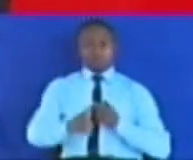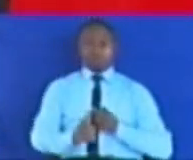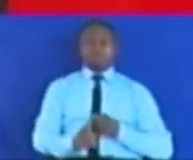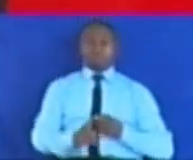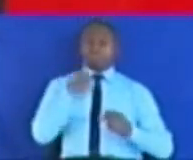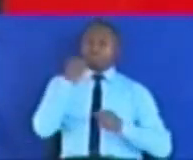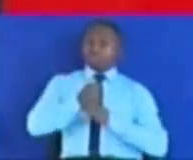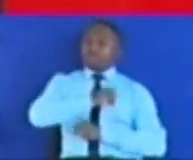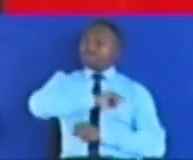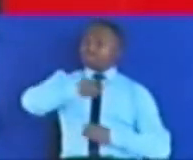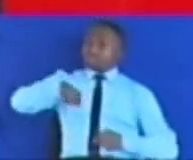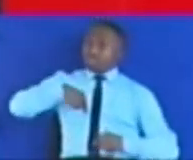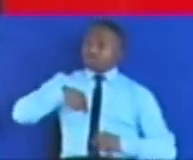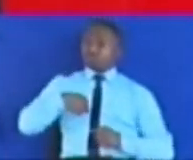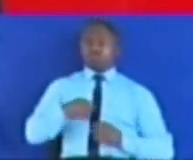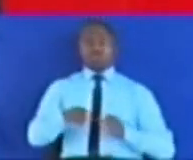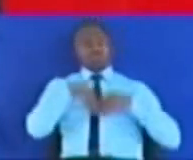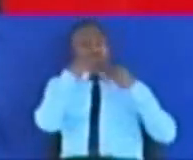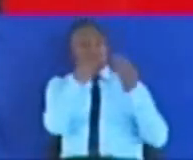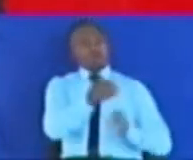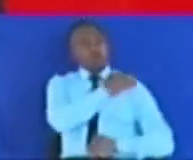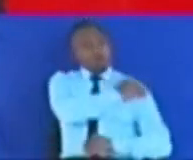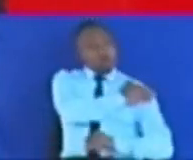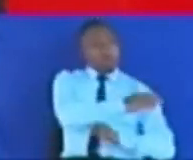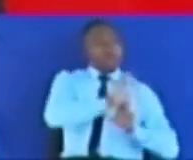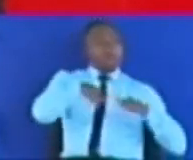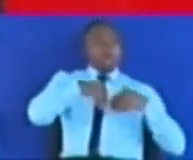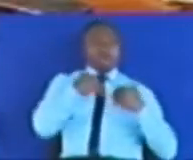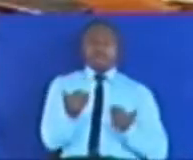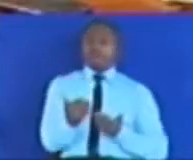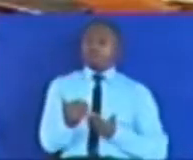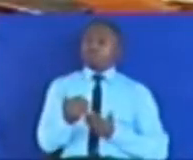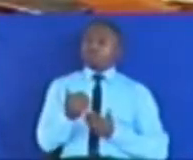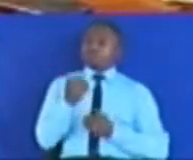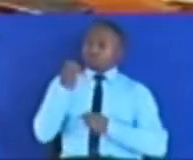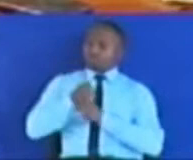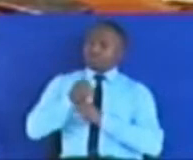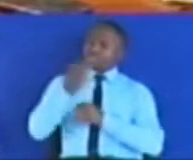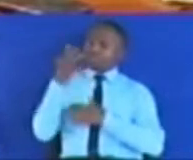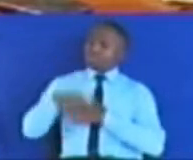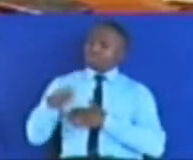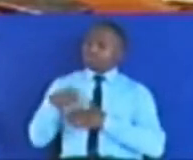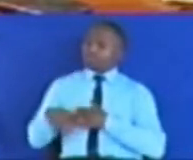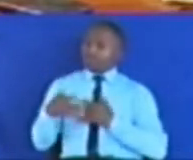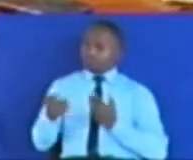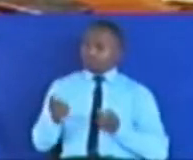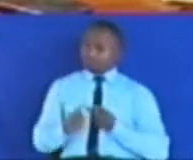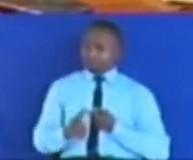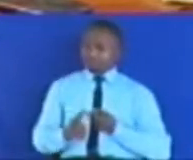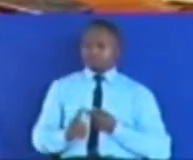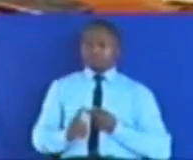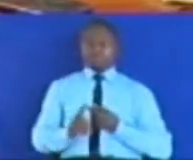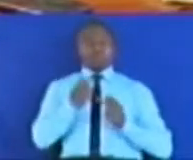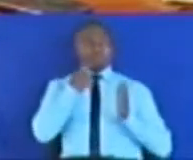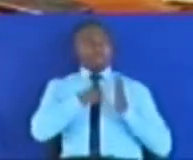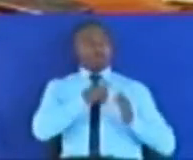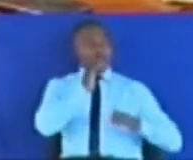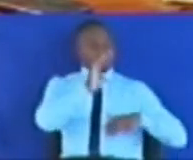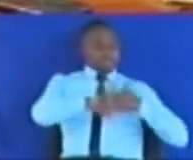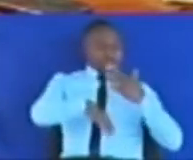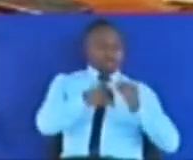kazi yetu ni kutoa huduma au tunahitaji tufanye business? Kwa maana hapa kwenye mchanganyiko mkubwa